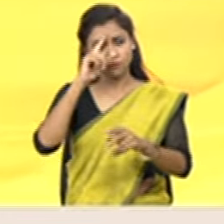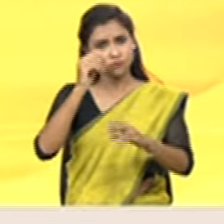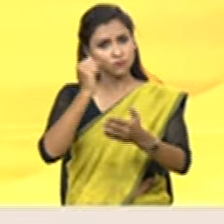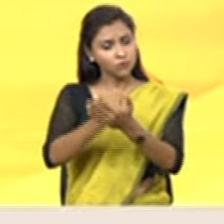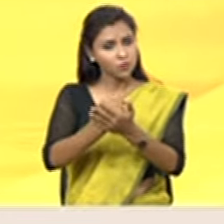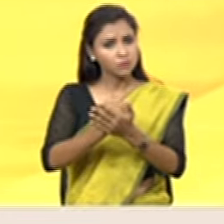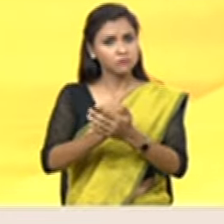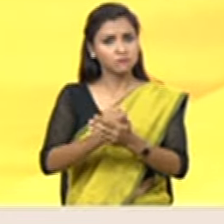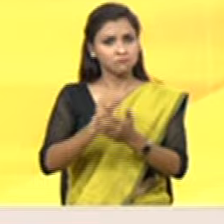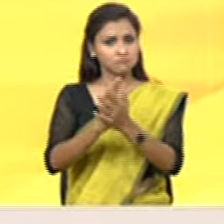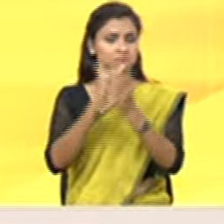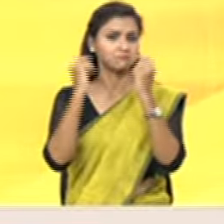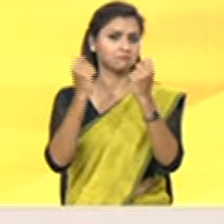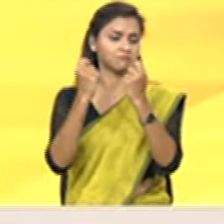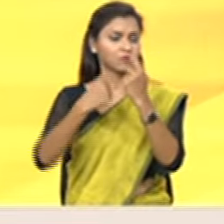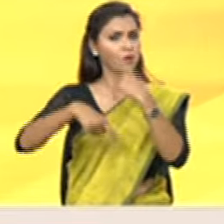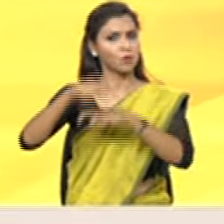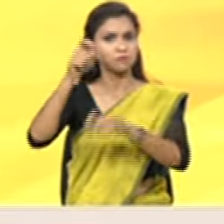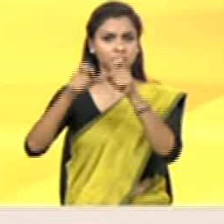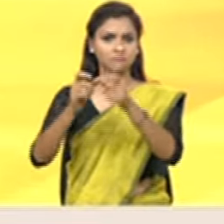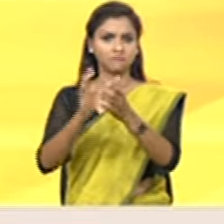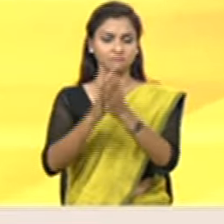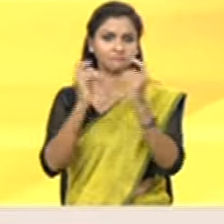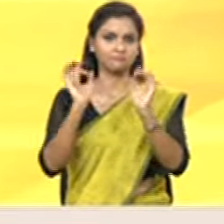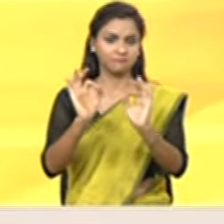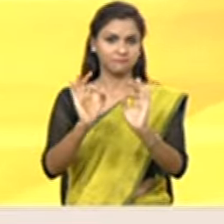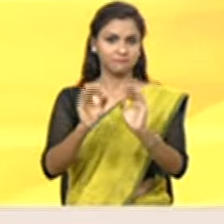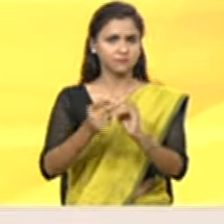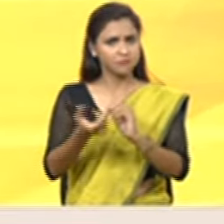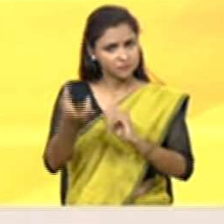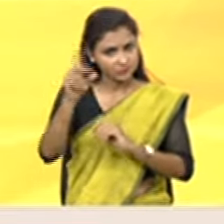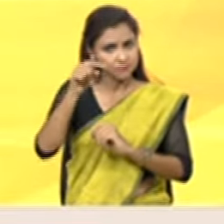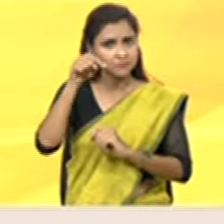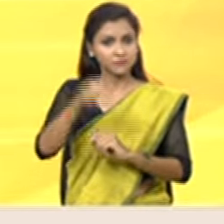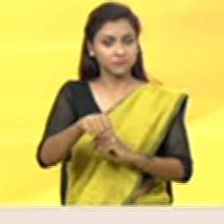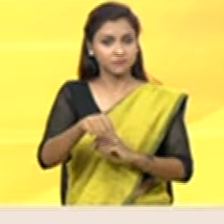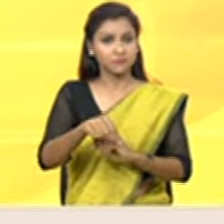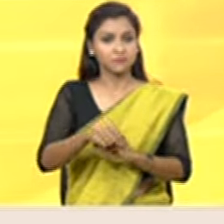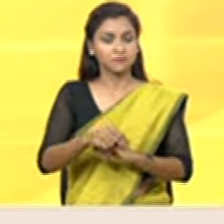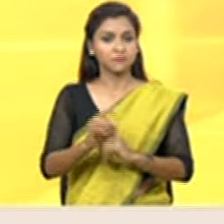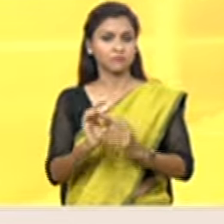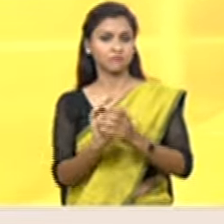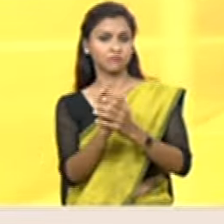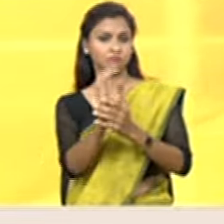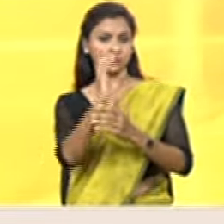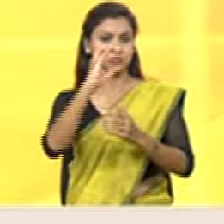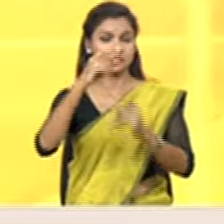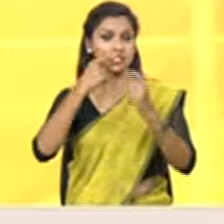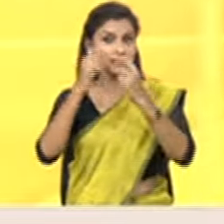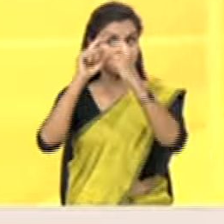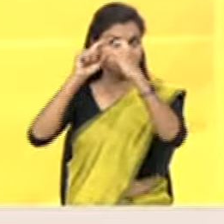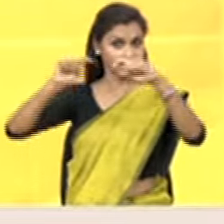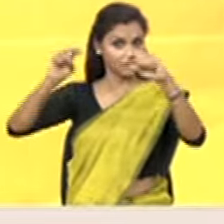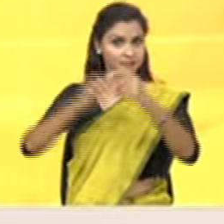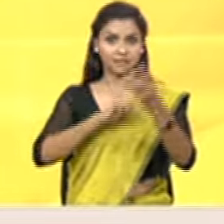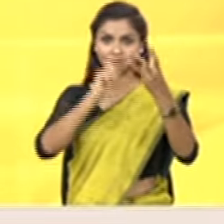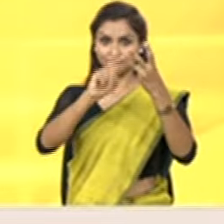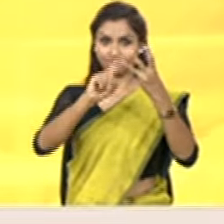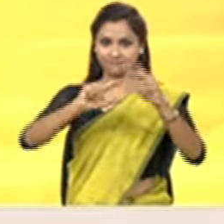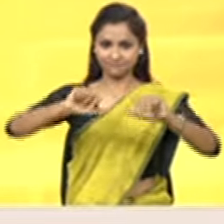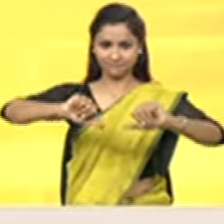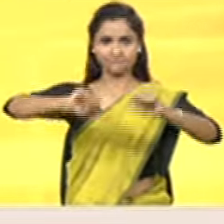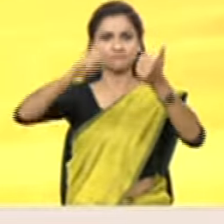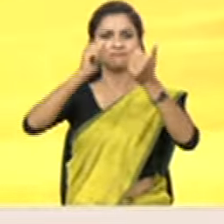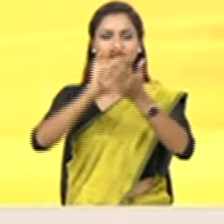को सेलिब्रेट किया होगा एक बार फिर चंद्रयान तीन की सफलता का जश्न मनाया